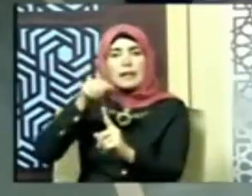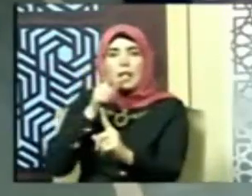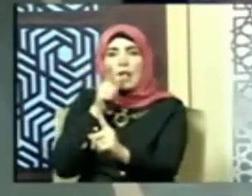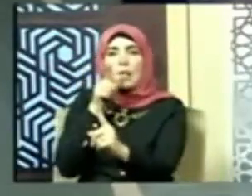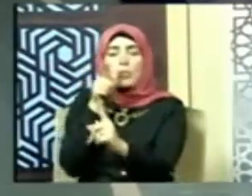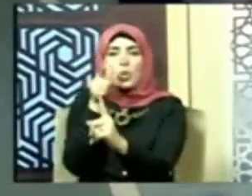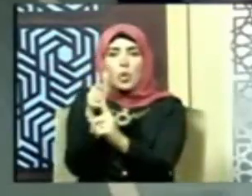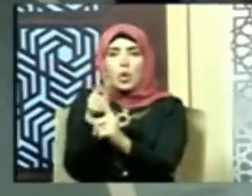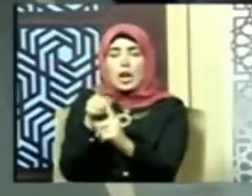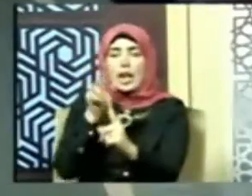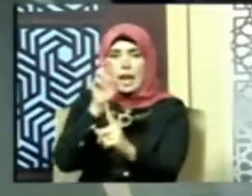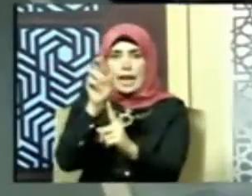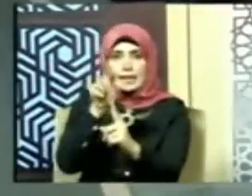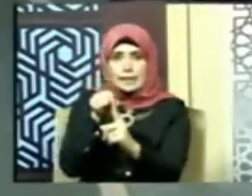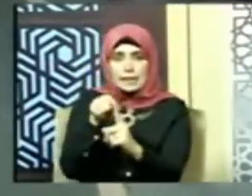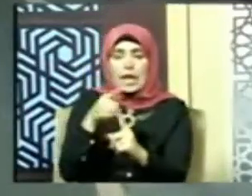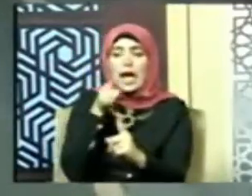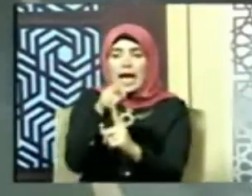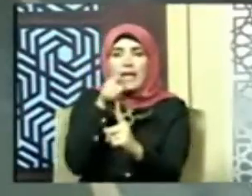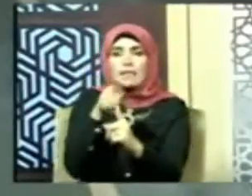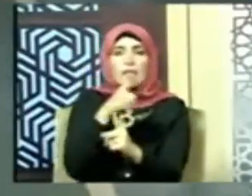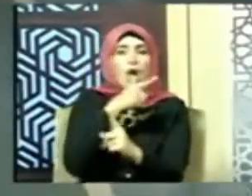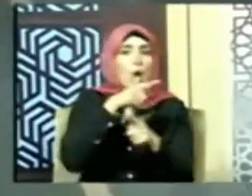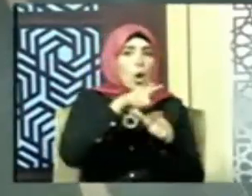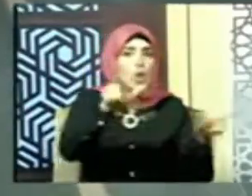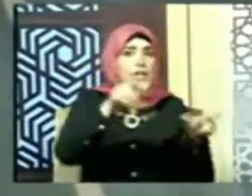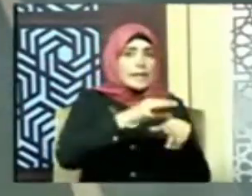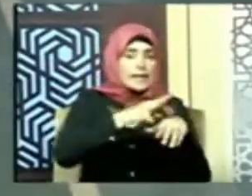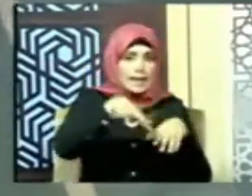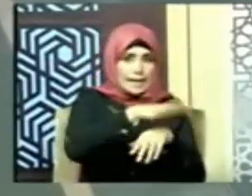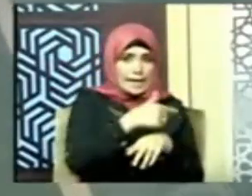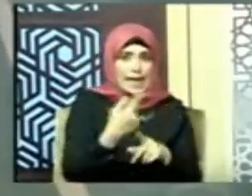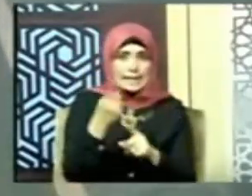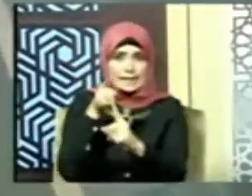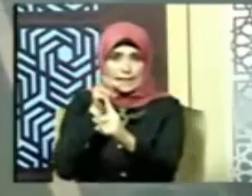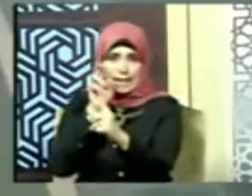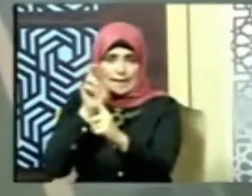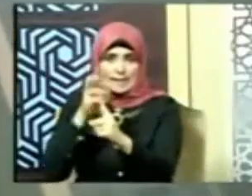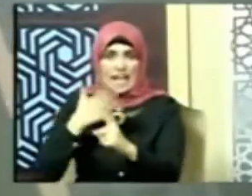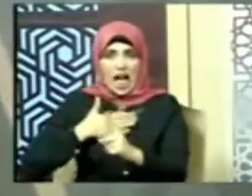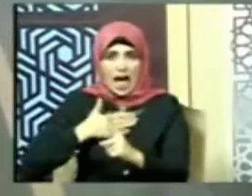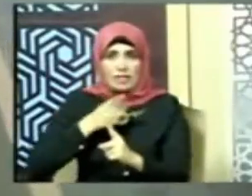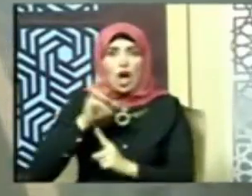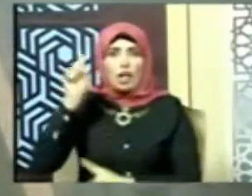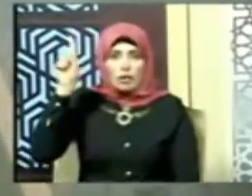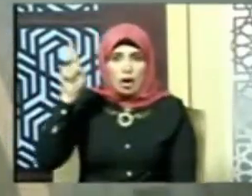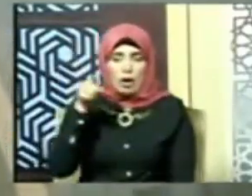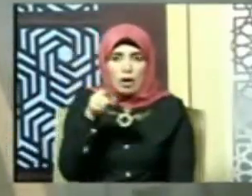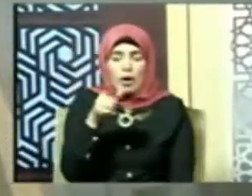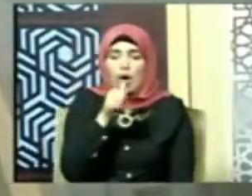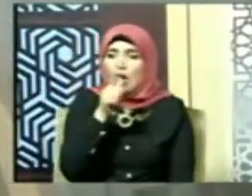اتخذوني وأمي إلهين من دون الله، قال: